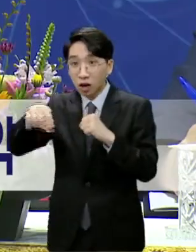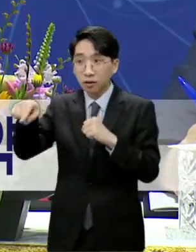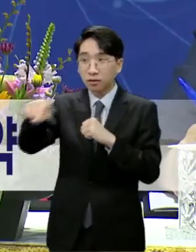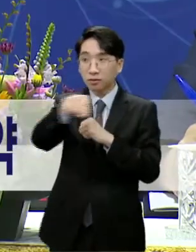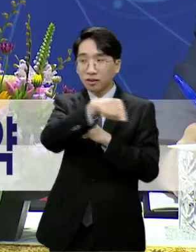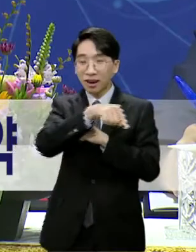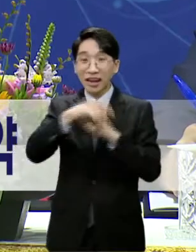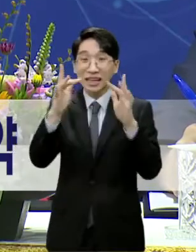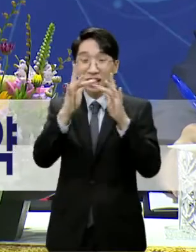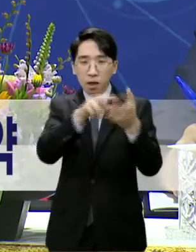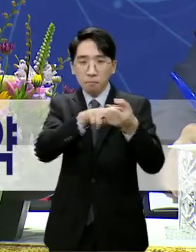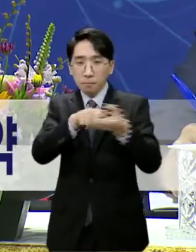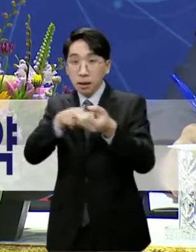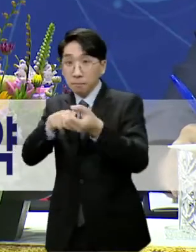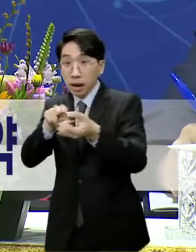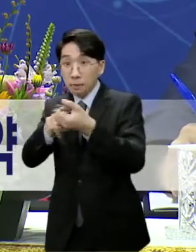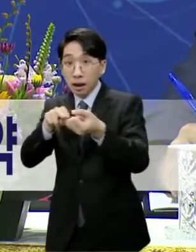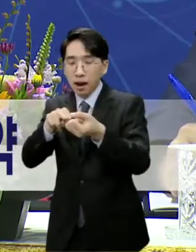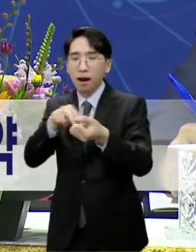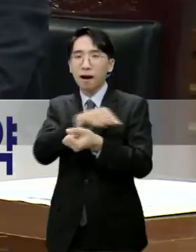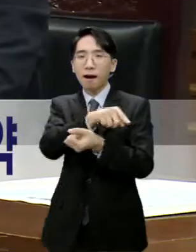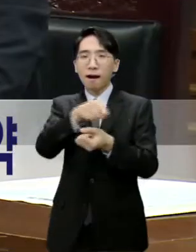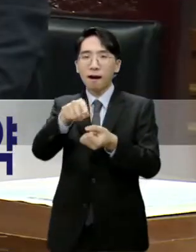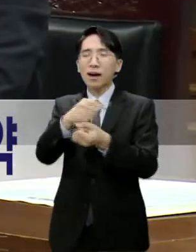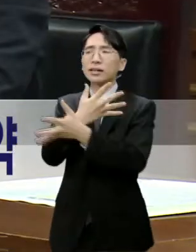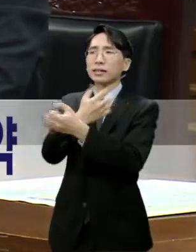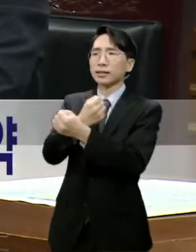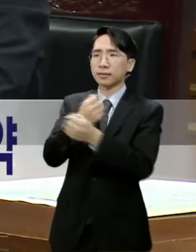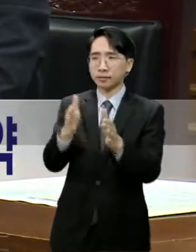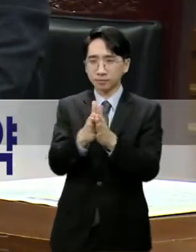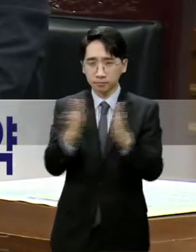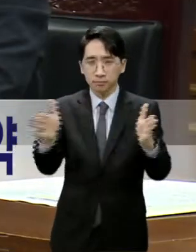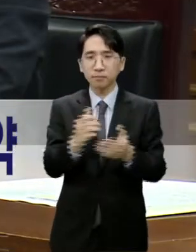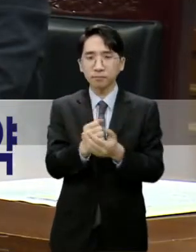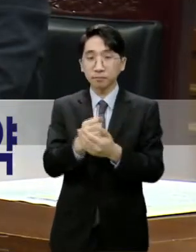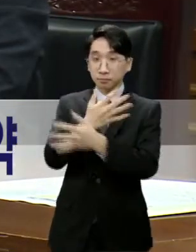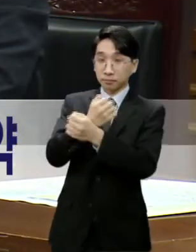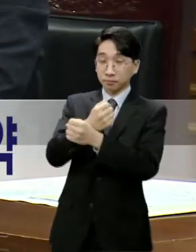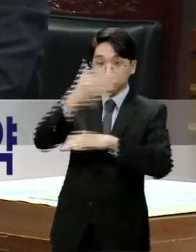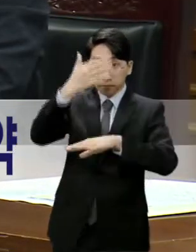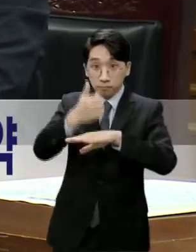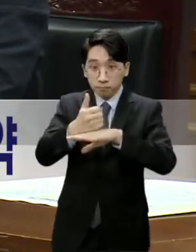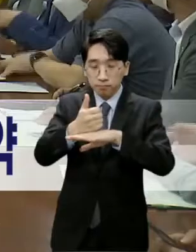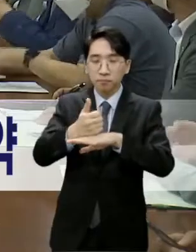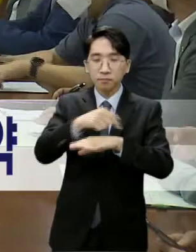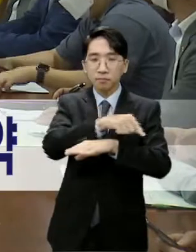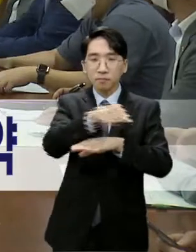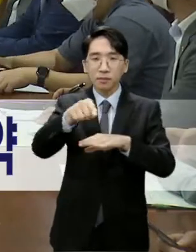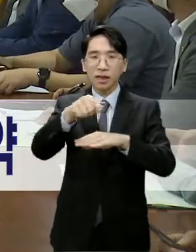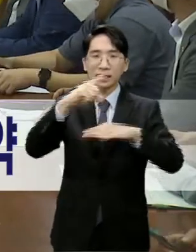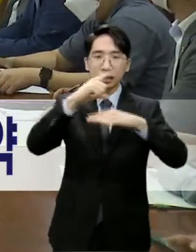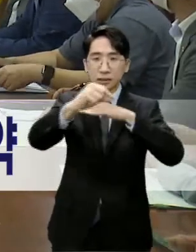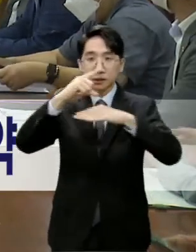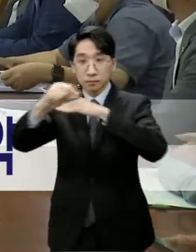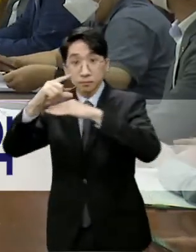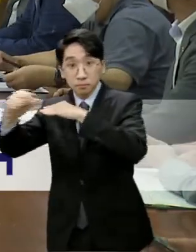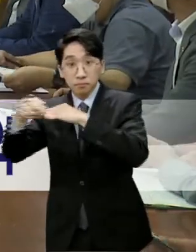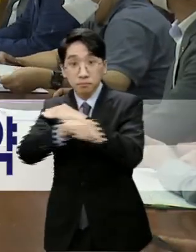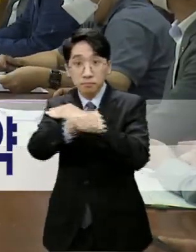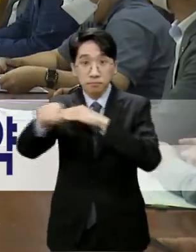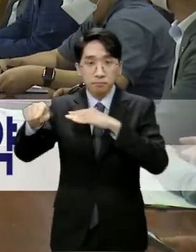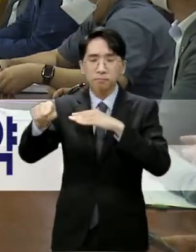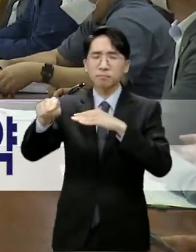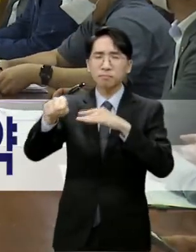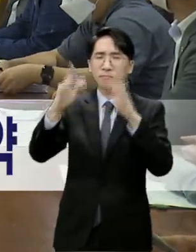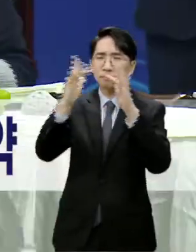판매 활성화를 위한 업무 협약을 체결했습니다. 업무 협약을 통해 경북도는 온라인 판매 확대를 위한 전반적인